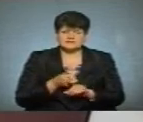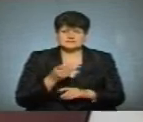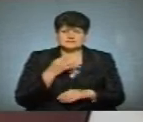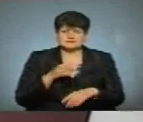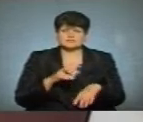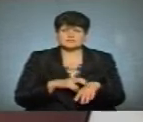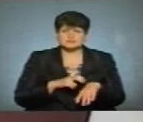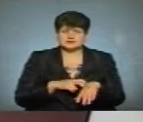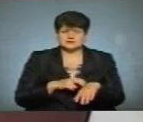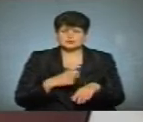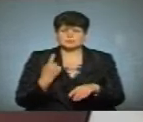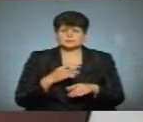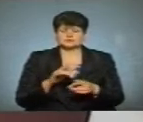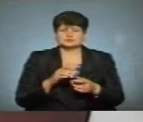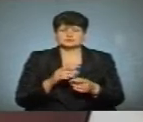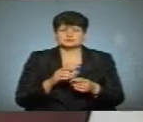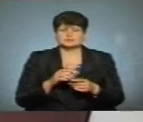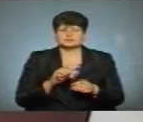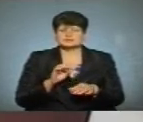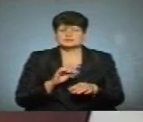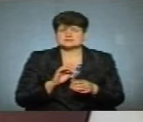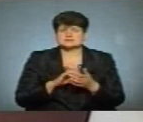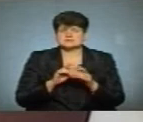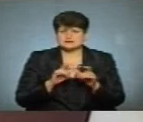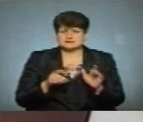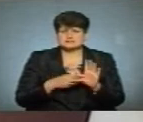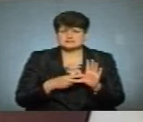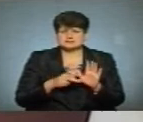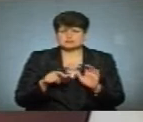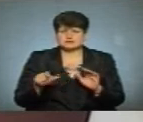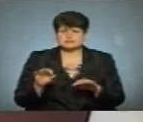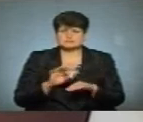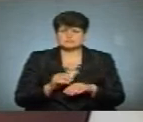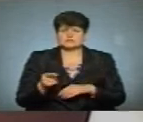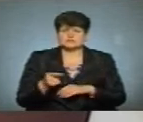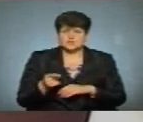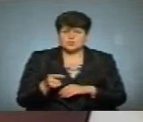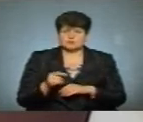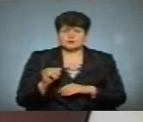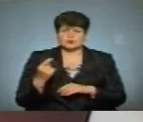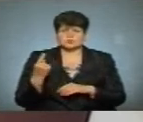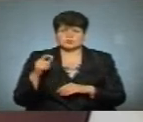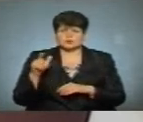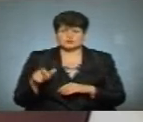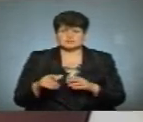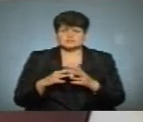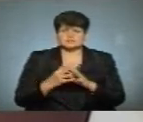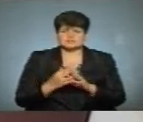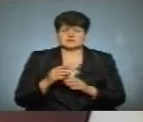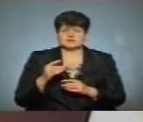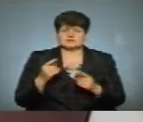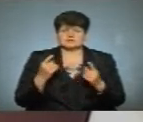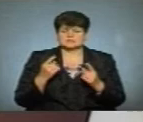обласного лабораторного центру Володимир Паничев. За його словами, 7 людей захворіли у Тернополі та 1 людина в селі